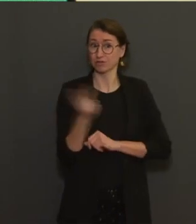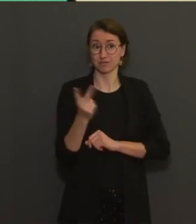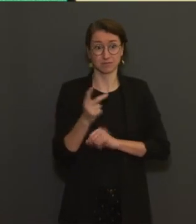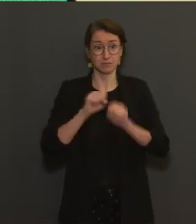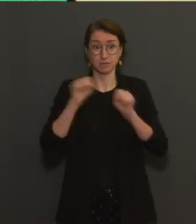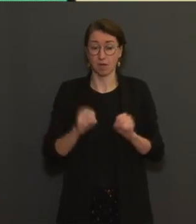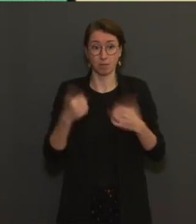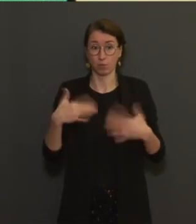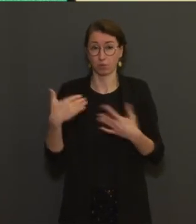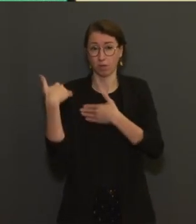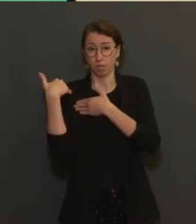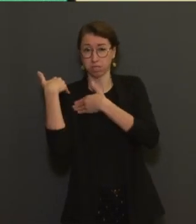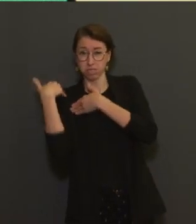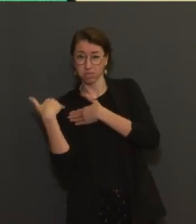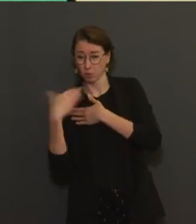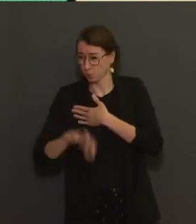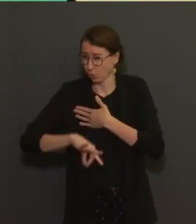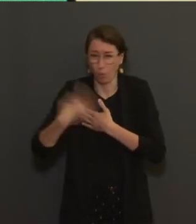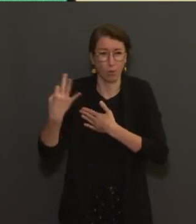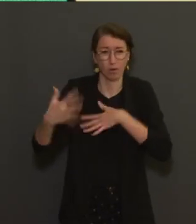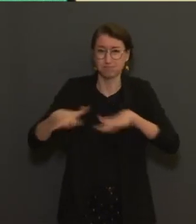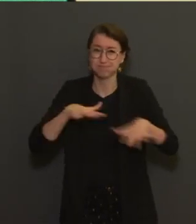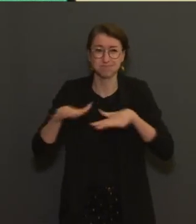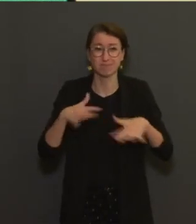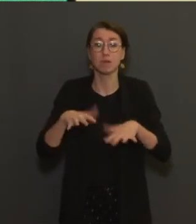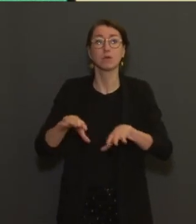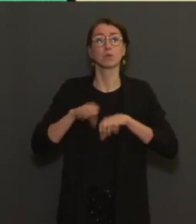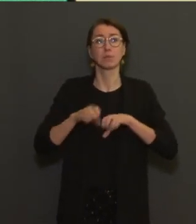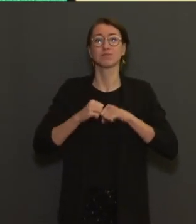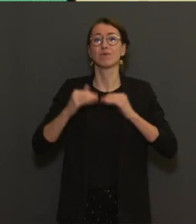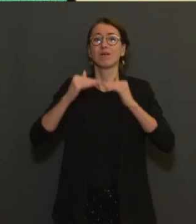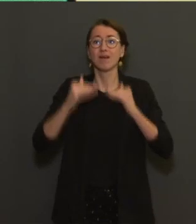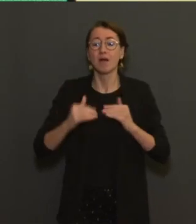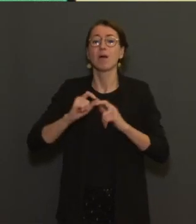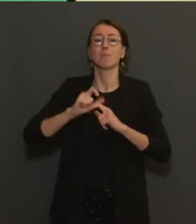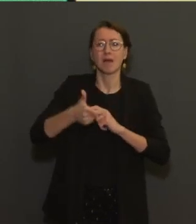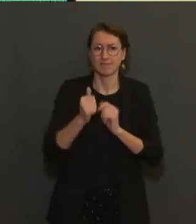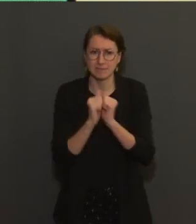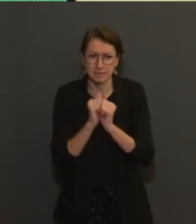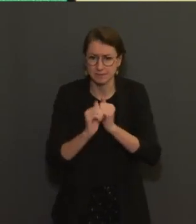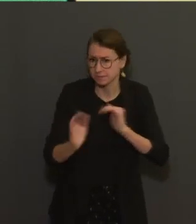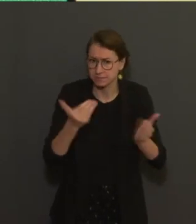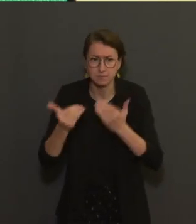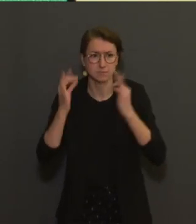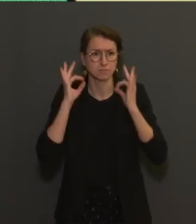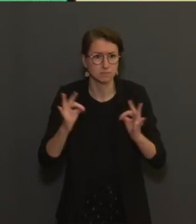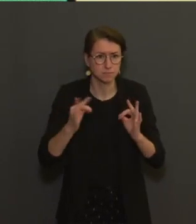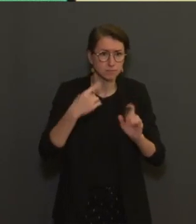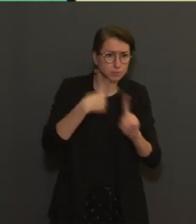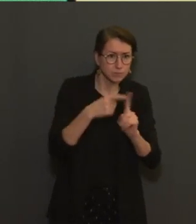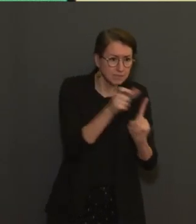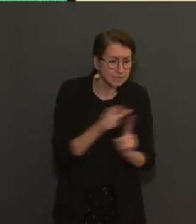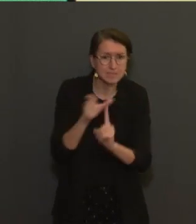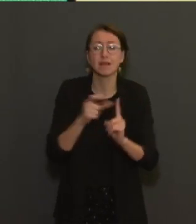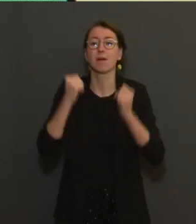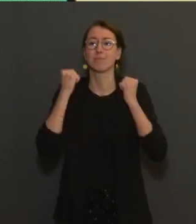de cas dans la communauté pour que ces lignes puissent reprendre toute leur place. C'est seulement lorsque nous reviendrons à un taux